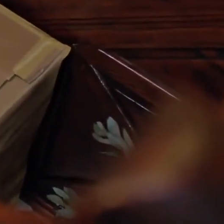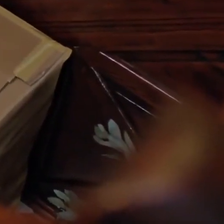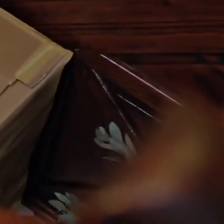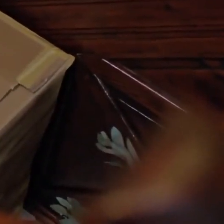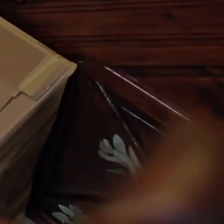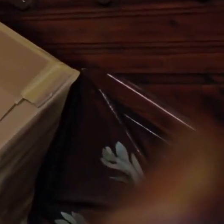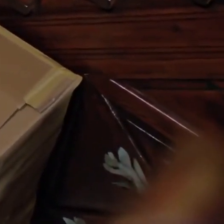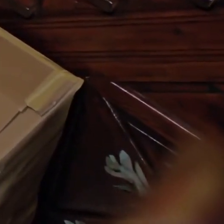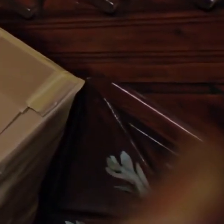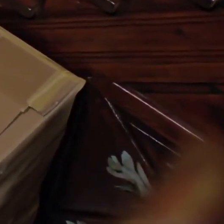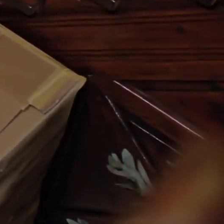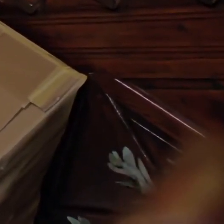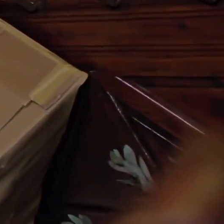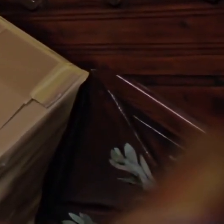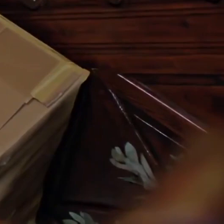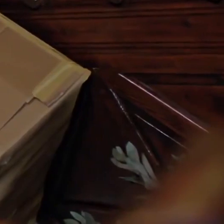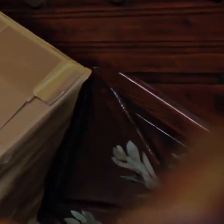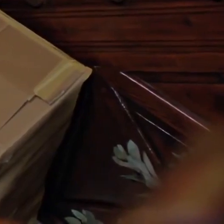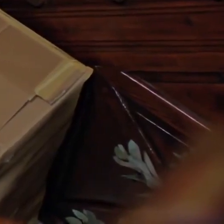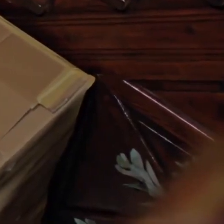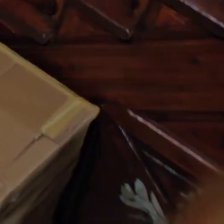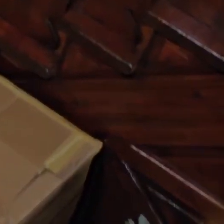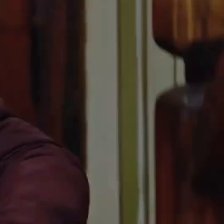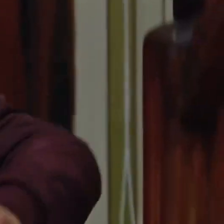Bandı baştan aşağı döşedi kapağı. Dişleriyle kopardı.